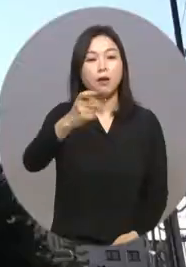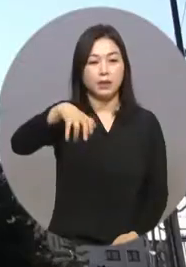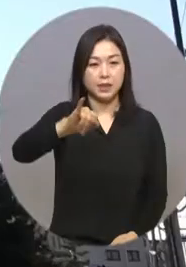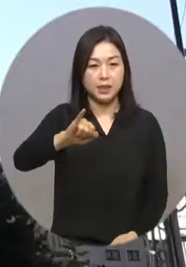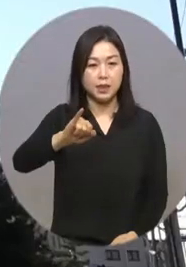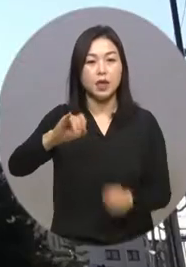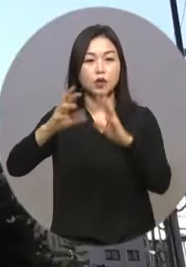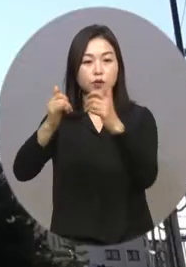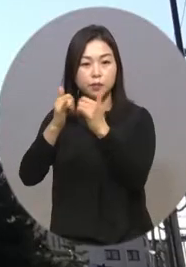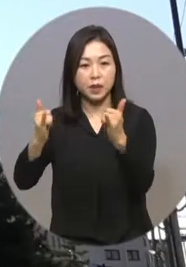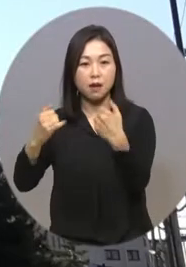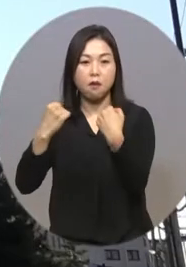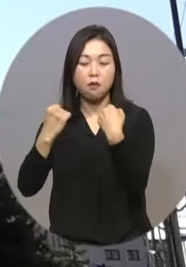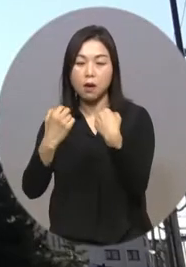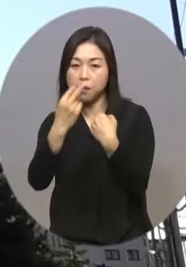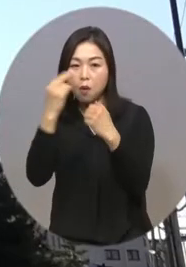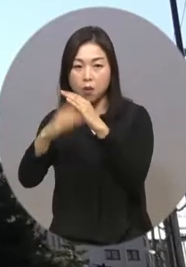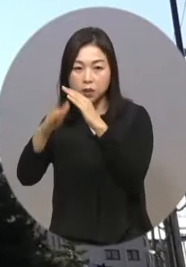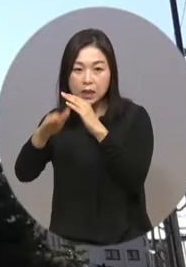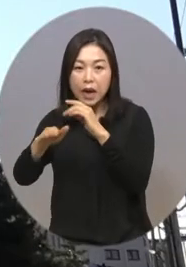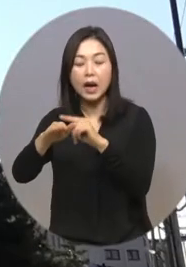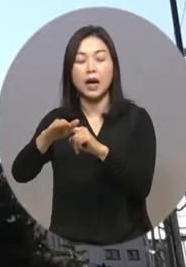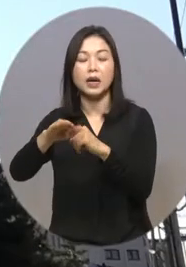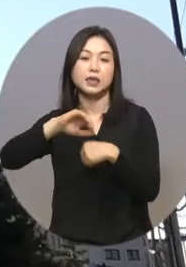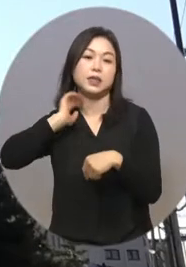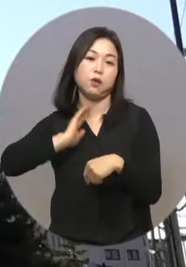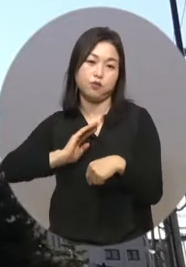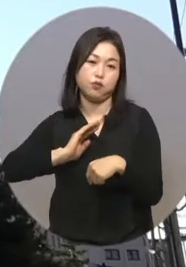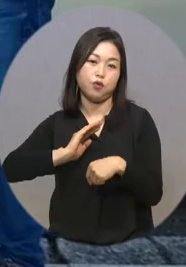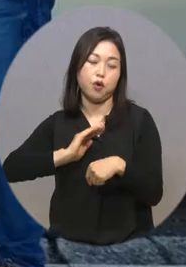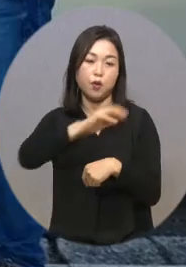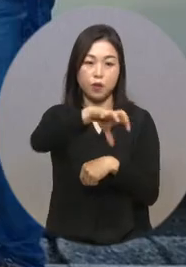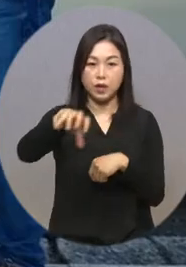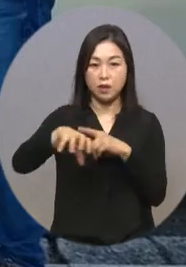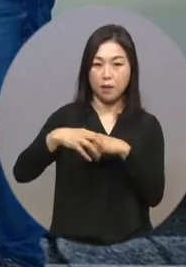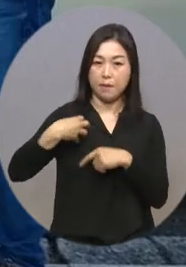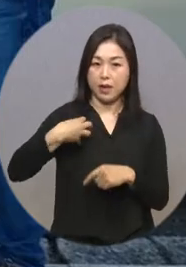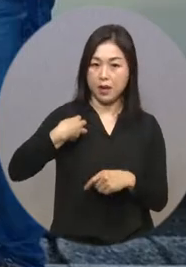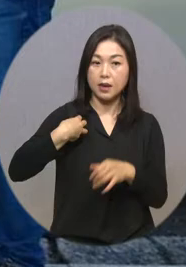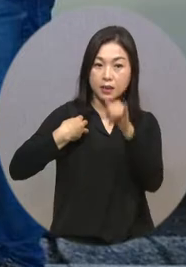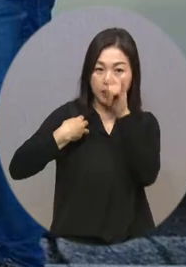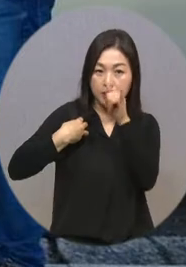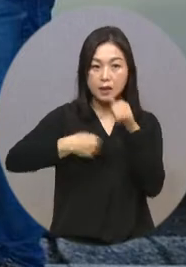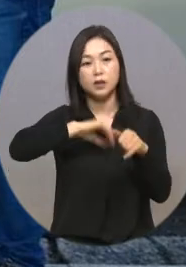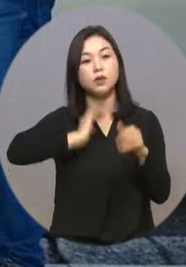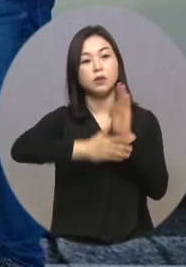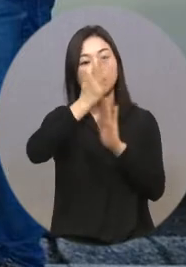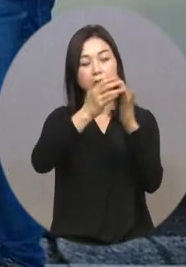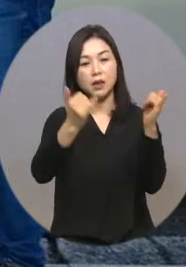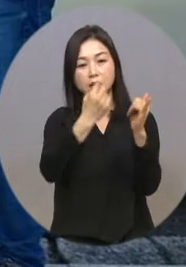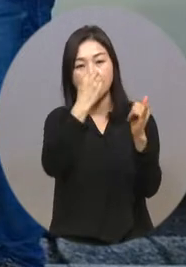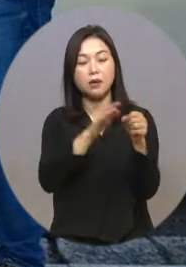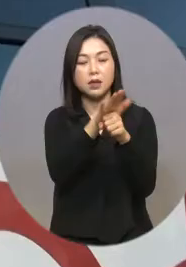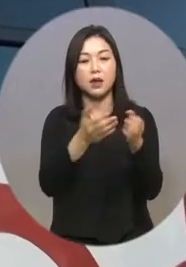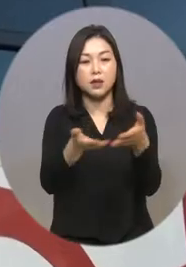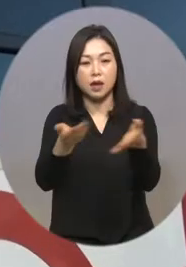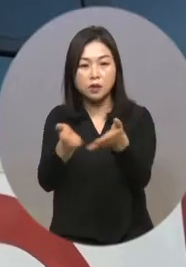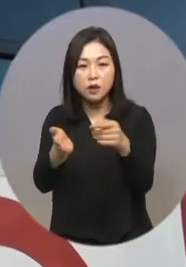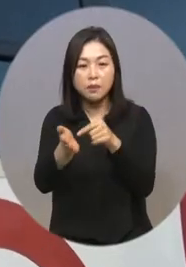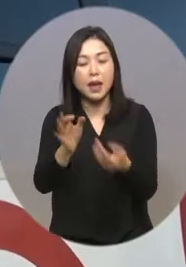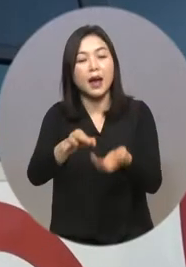의정부 지사가 정기적으로 주최하는 이 캠페인은 의정부 시민 의 생명 사랑 나눔의 가치를